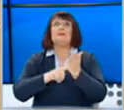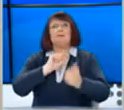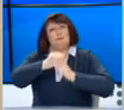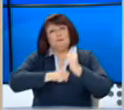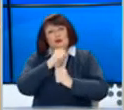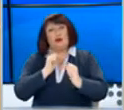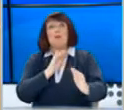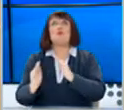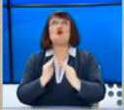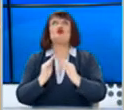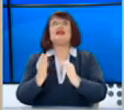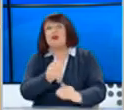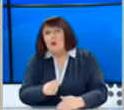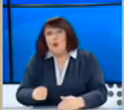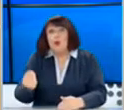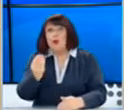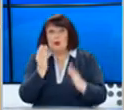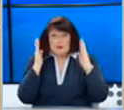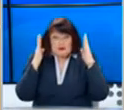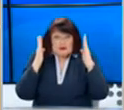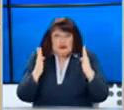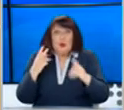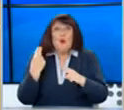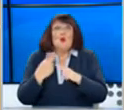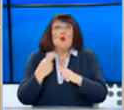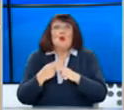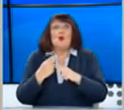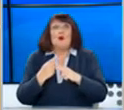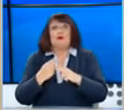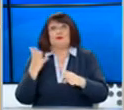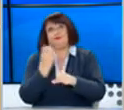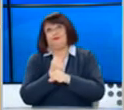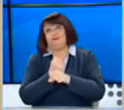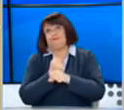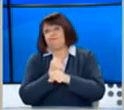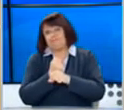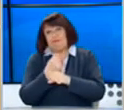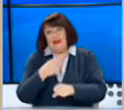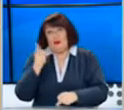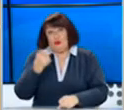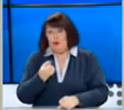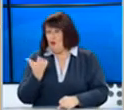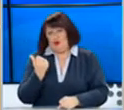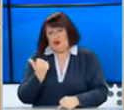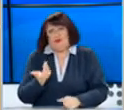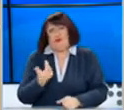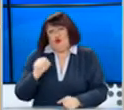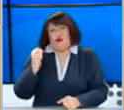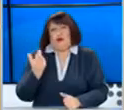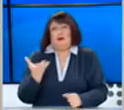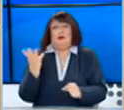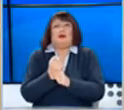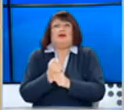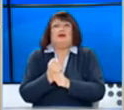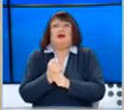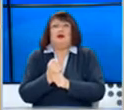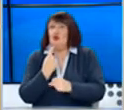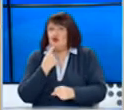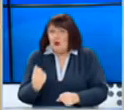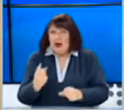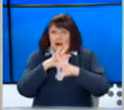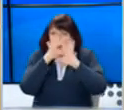να τα προστατεύουμε ως κόρη οφθαλμού. Τα καταφέραμε στο βαθμό που θα θέλαμε? Όχι. Όχι, δεν τα καταφέραμε. Κάνω τον